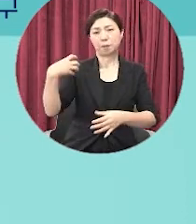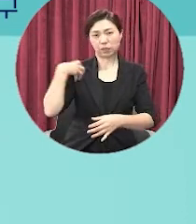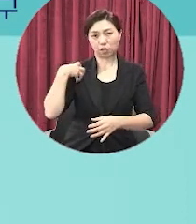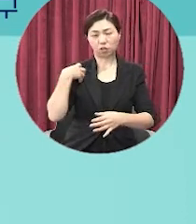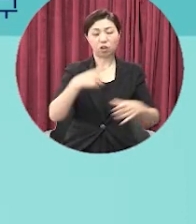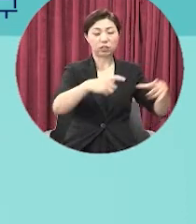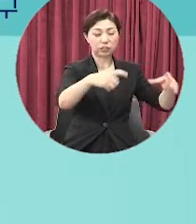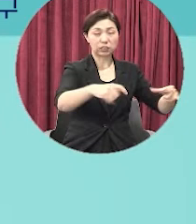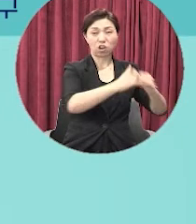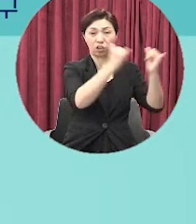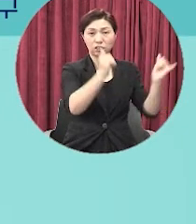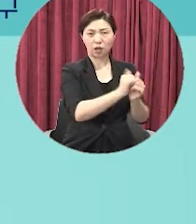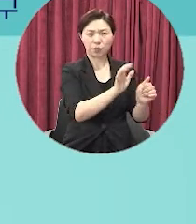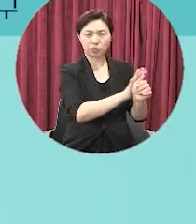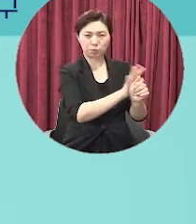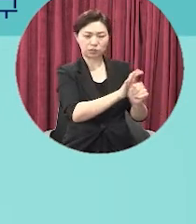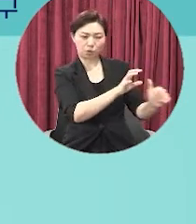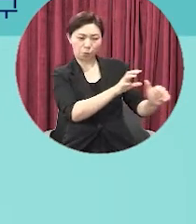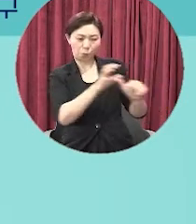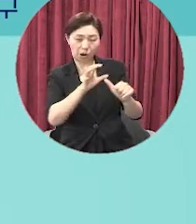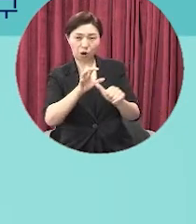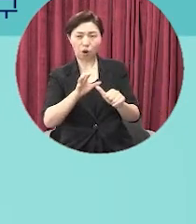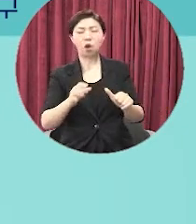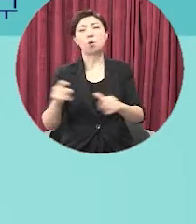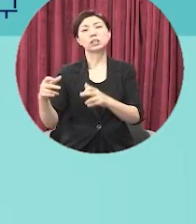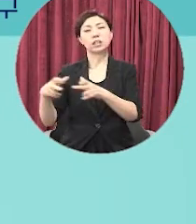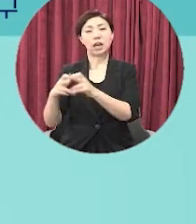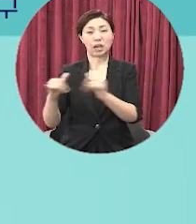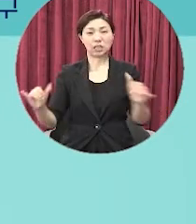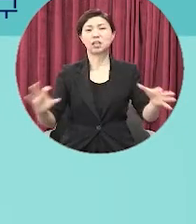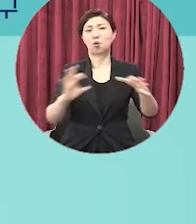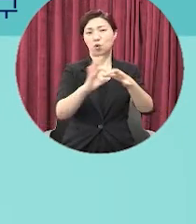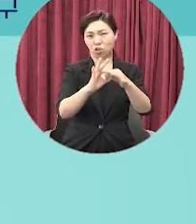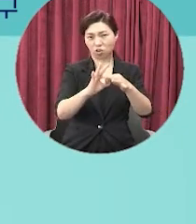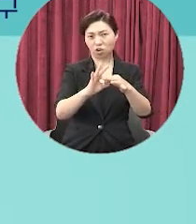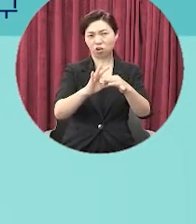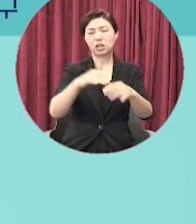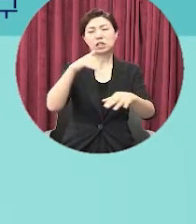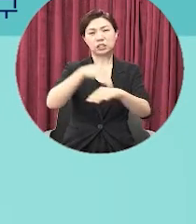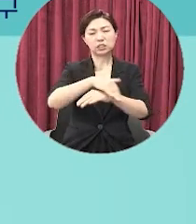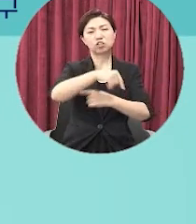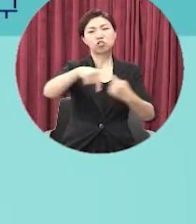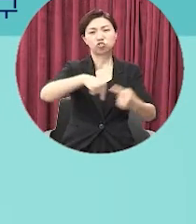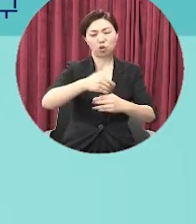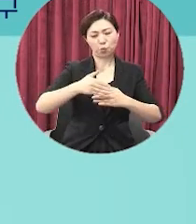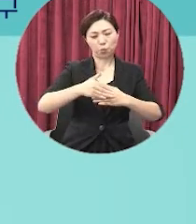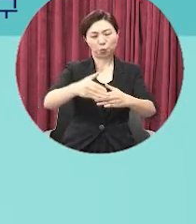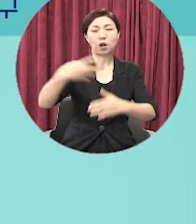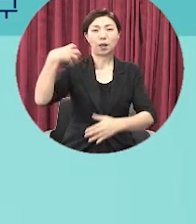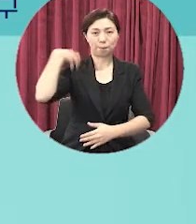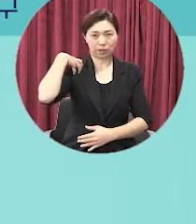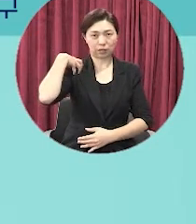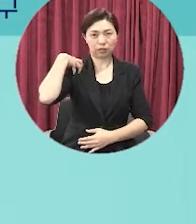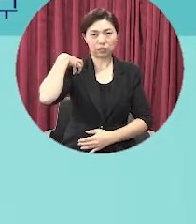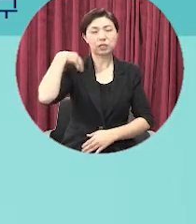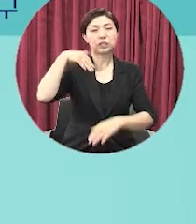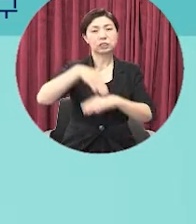서비스들을 제공할 수 있게끔 계속 연계해 주는 역할을 진행 하게끔 구성을 해보았습니다